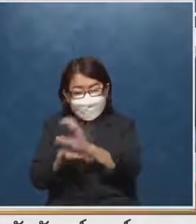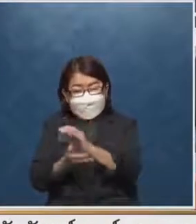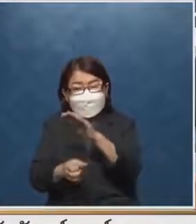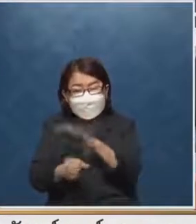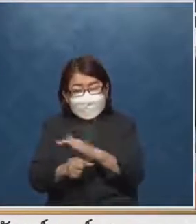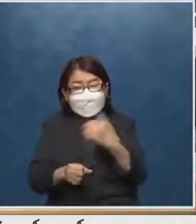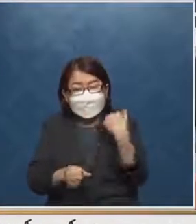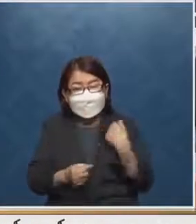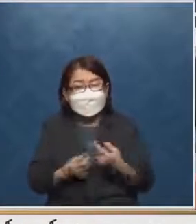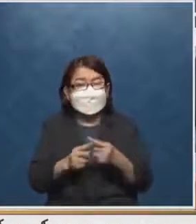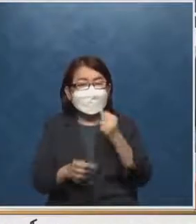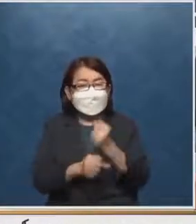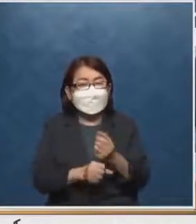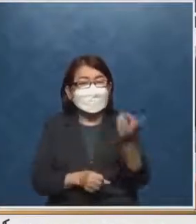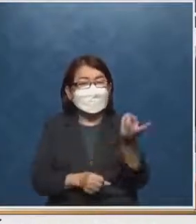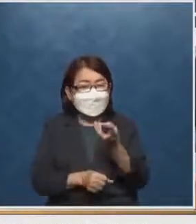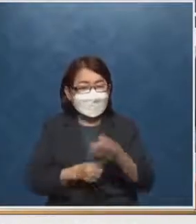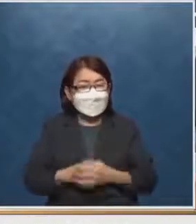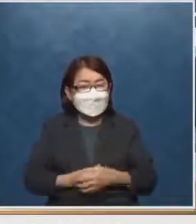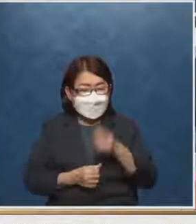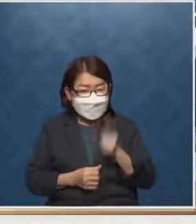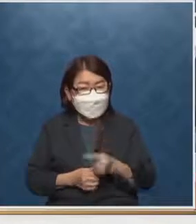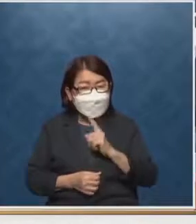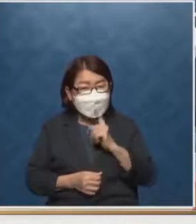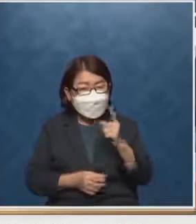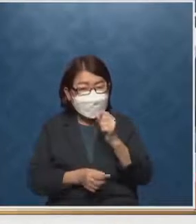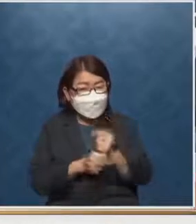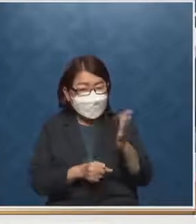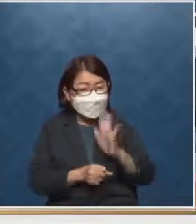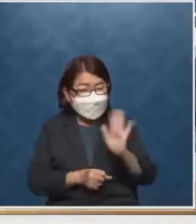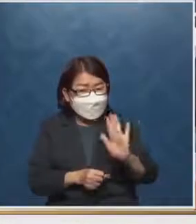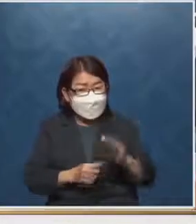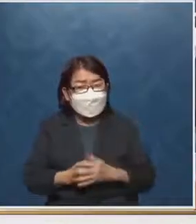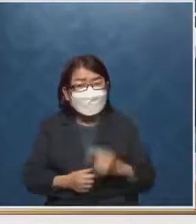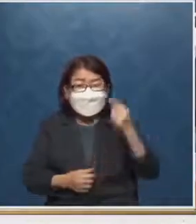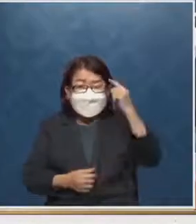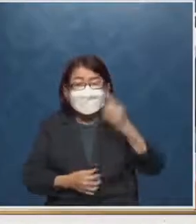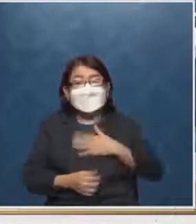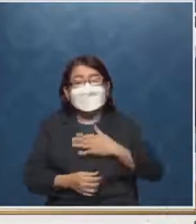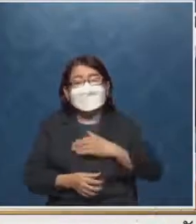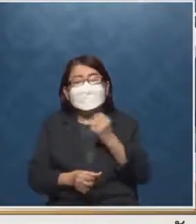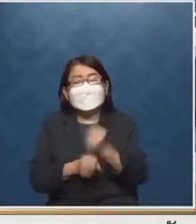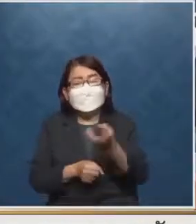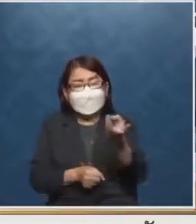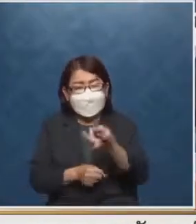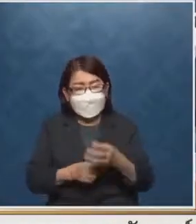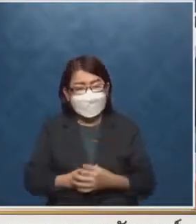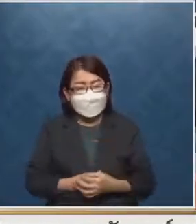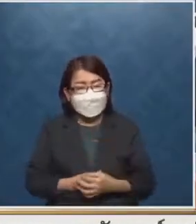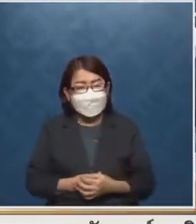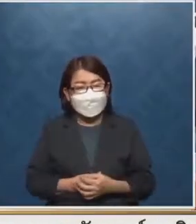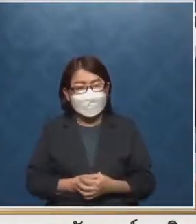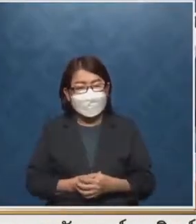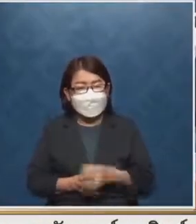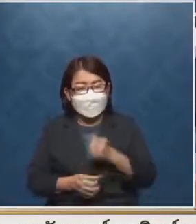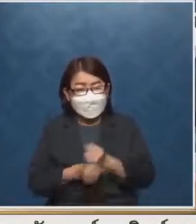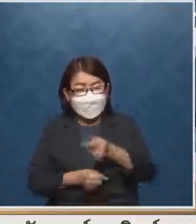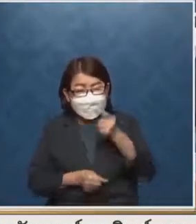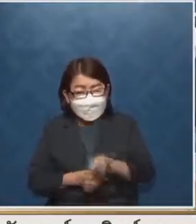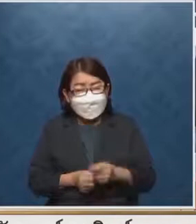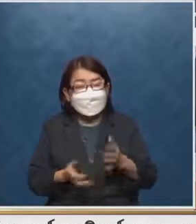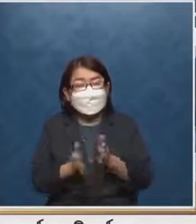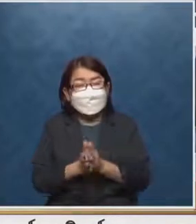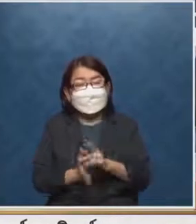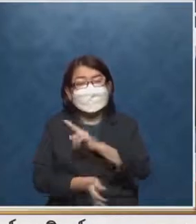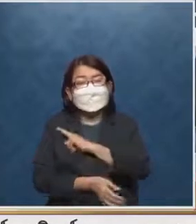ยังทำน้อยไปผมไม่เอาท่านไปทำนะอันนี้เป็นการแสดงความคิดเห็นภารกิจและหน้าที่รับผิด